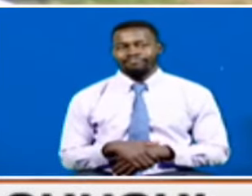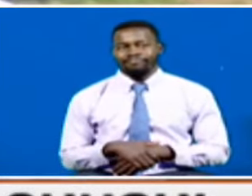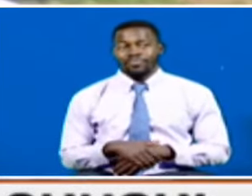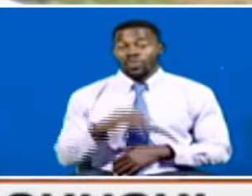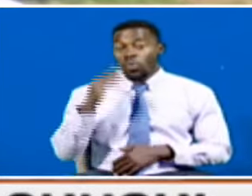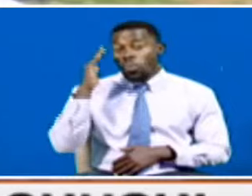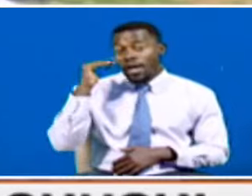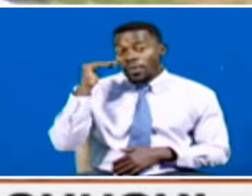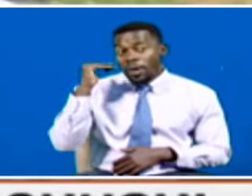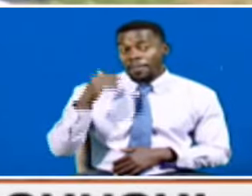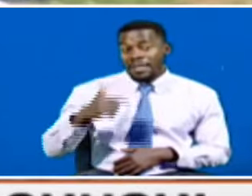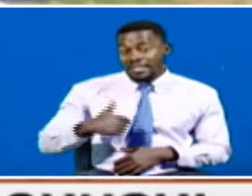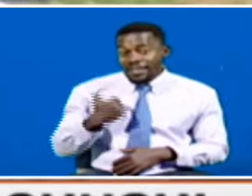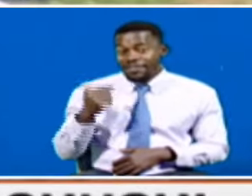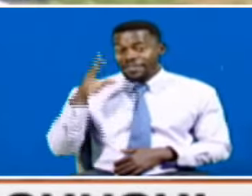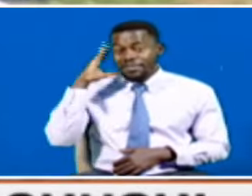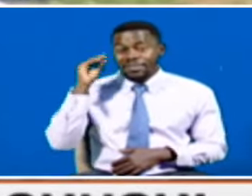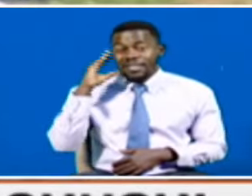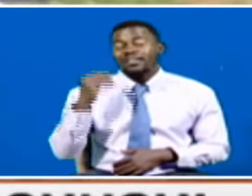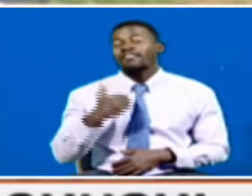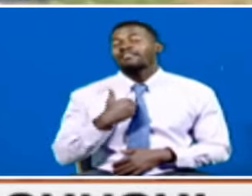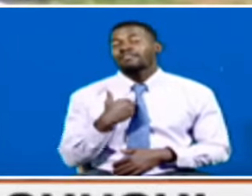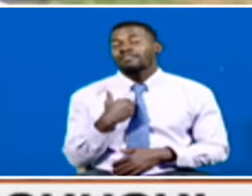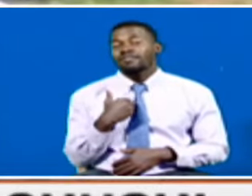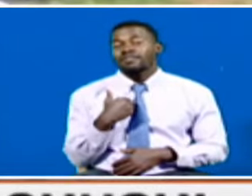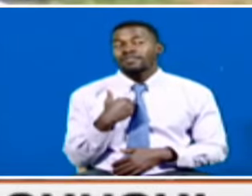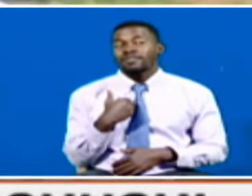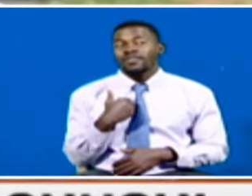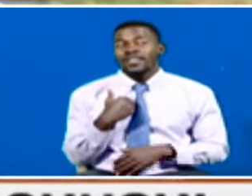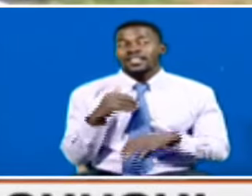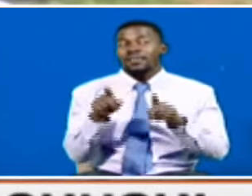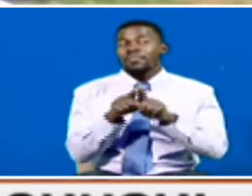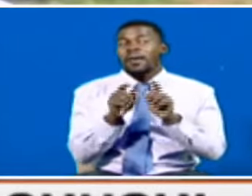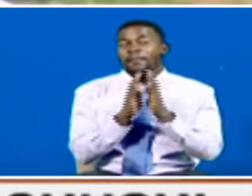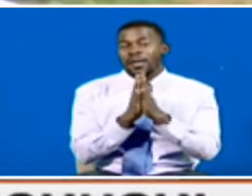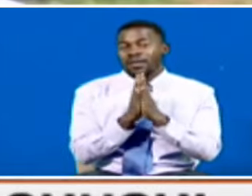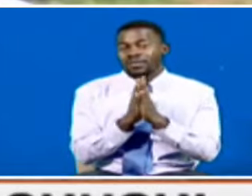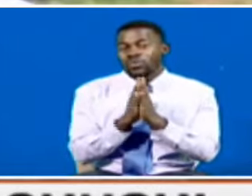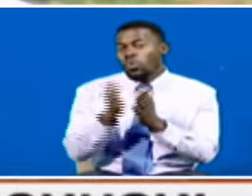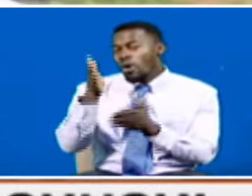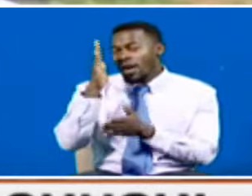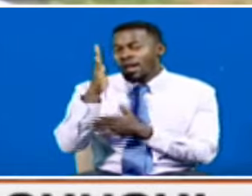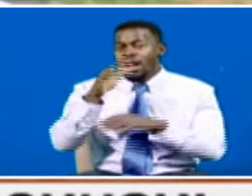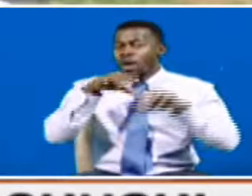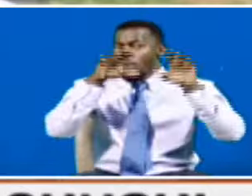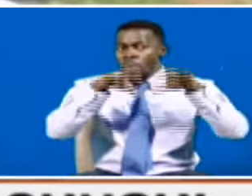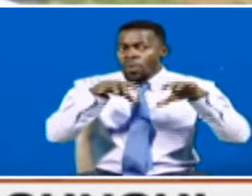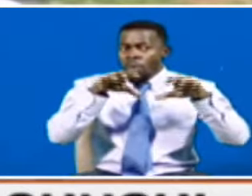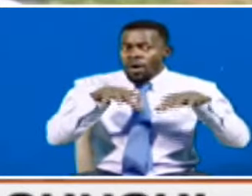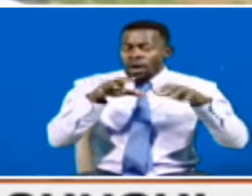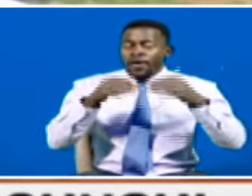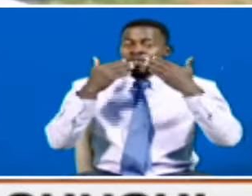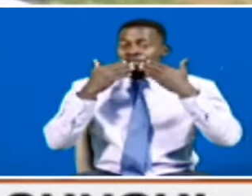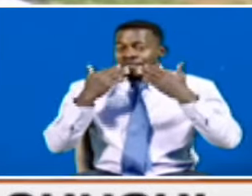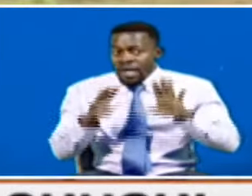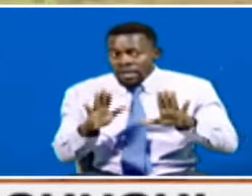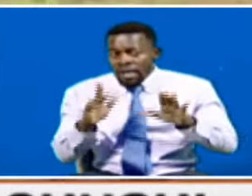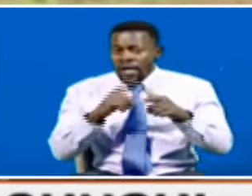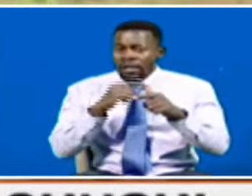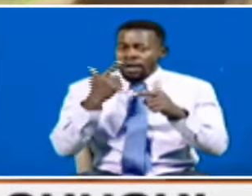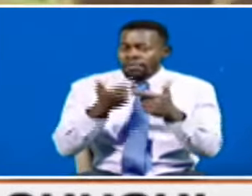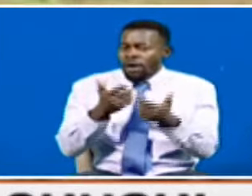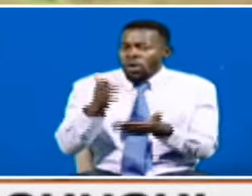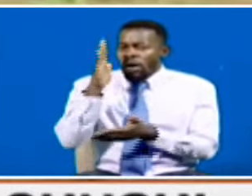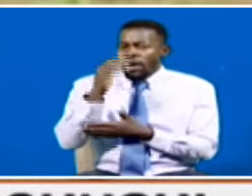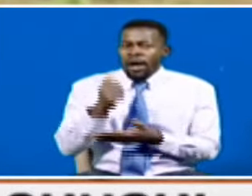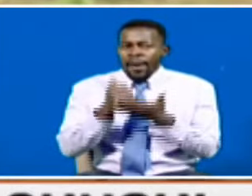mimi naweka imani na nategemea Mungu na mvua tu inyeshe. Hiyo ngine Mungu saidia. Kwa